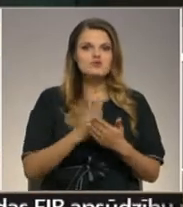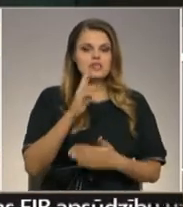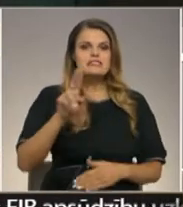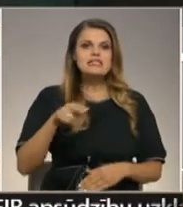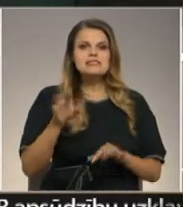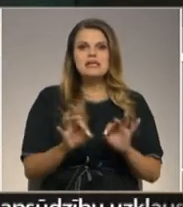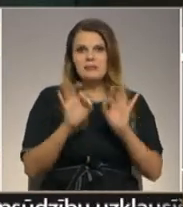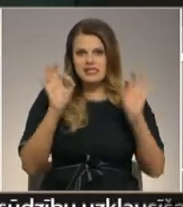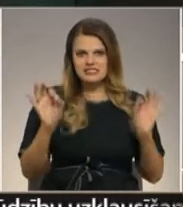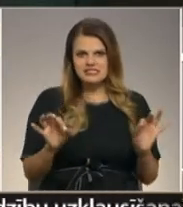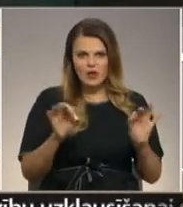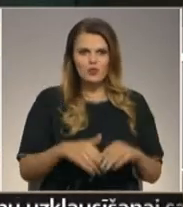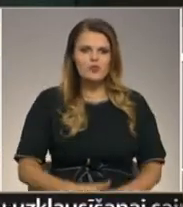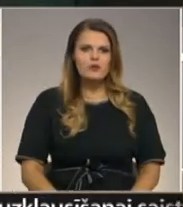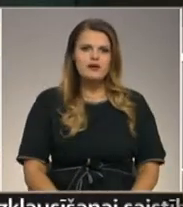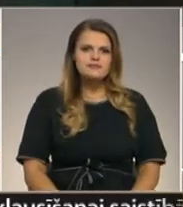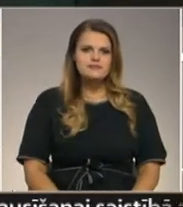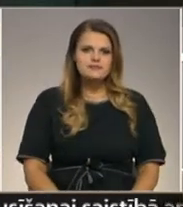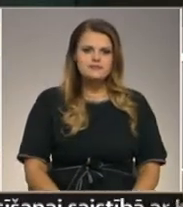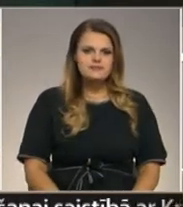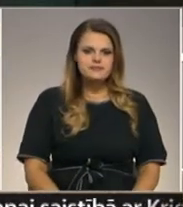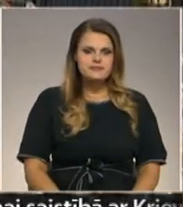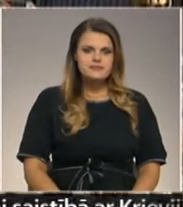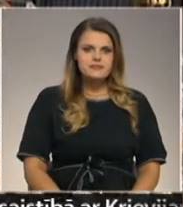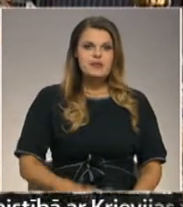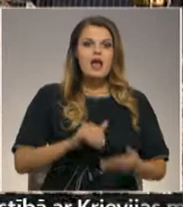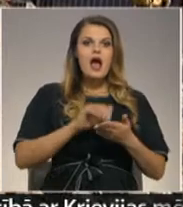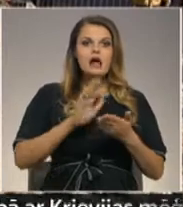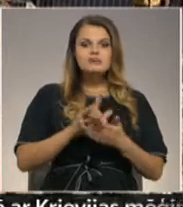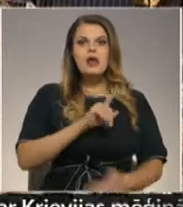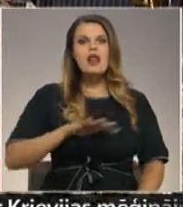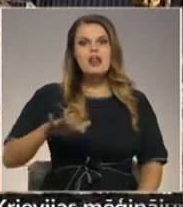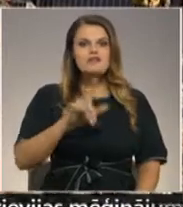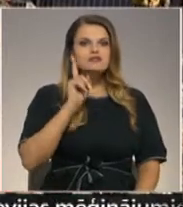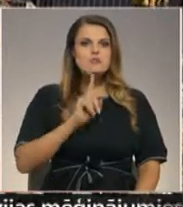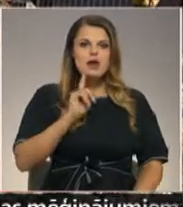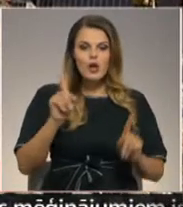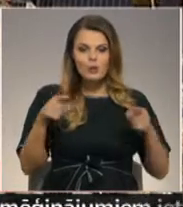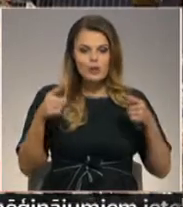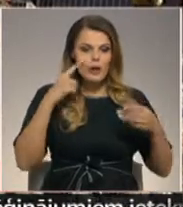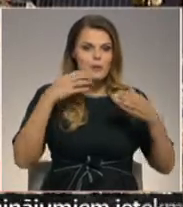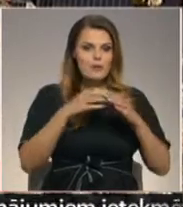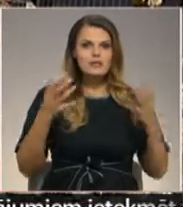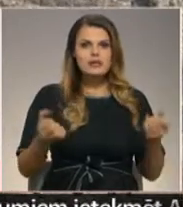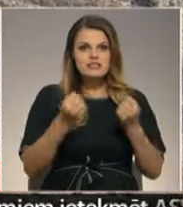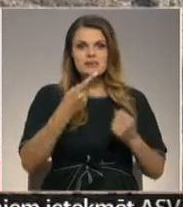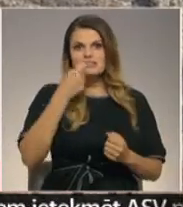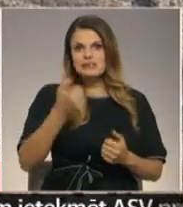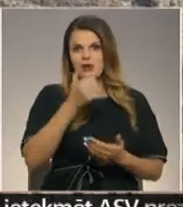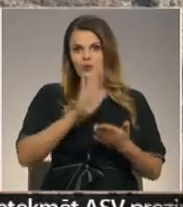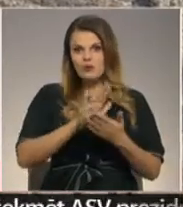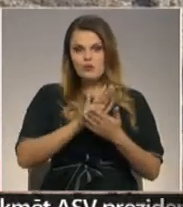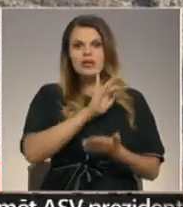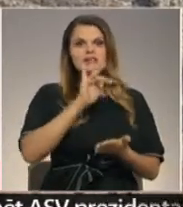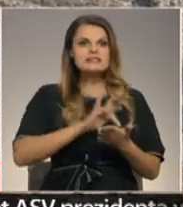decembra sākumā. Turpina Vidzemes televīzija. Atzīmējot Latviešu pagaidu Nacionālās padomes dibināšanas 100 gadi,